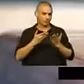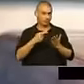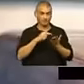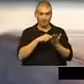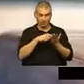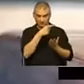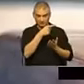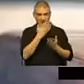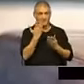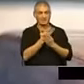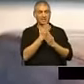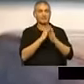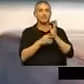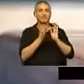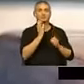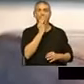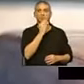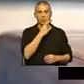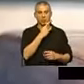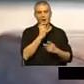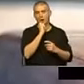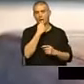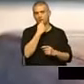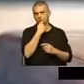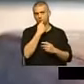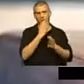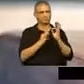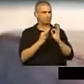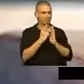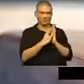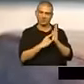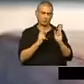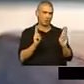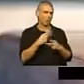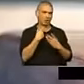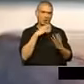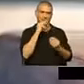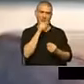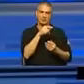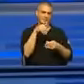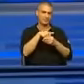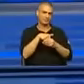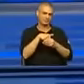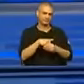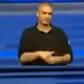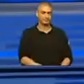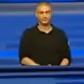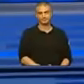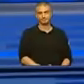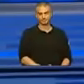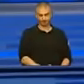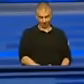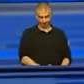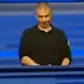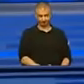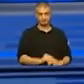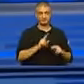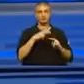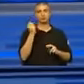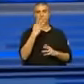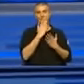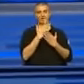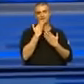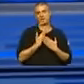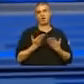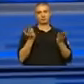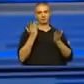בתיקי בתי משפט לנוער החסויים לפי דין לא נוכל להתייחס לגופם שבועיים אחרי שחשפנו כאן במבט